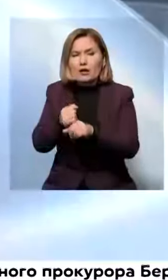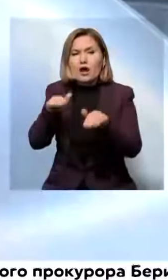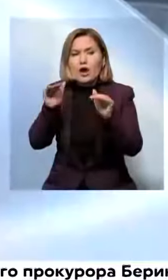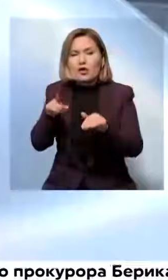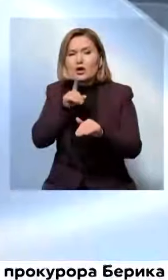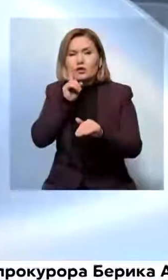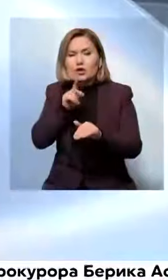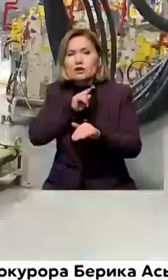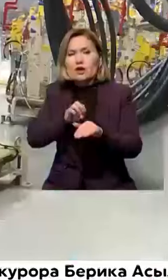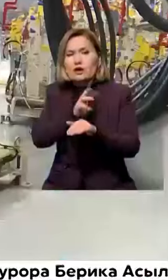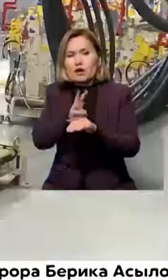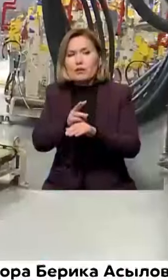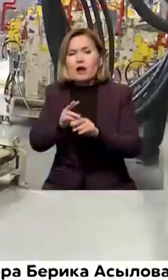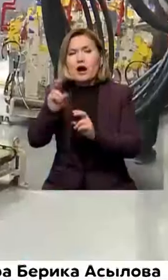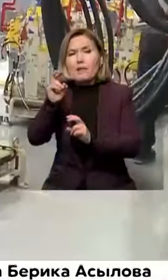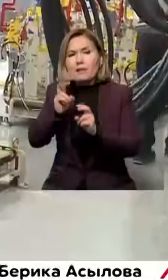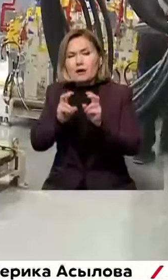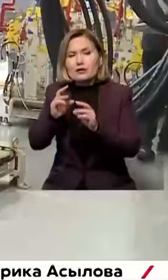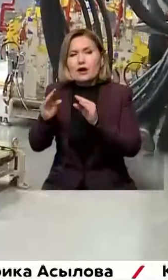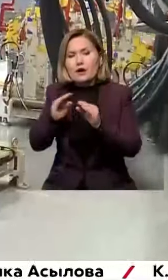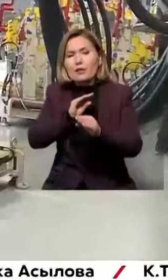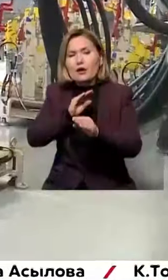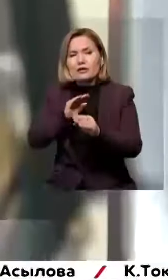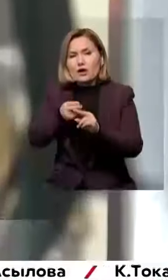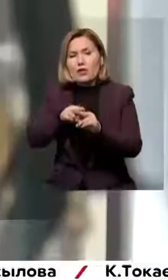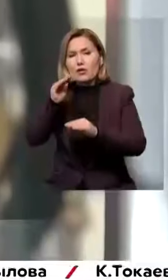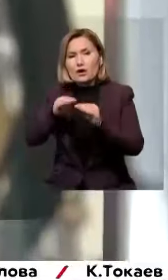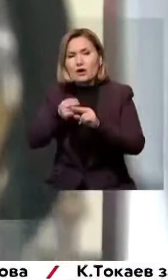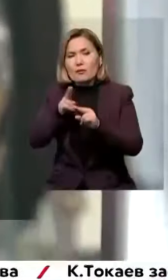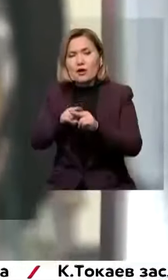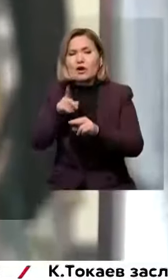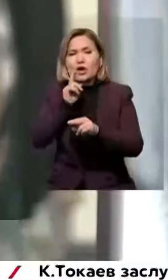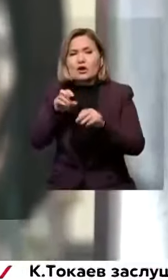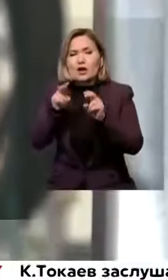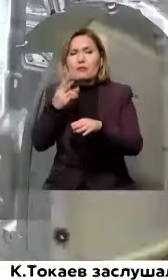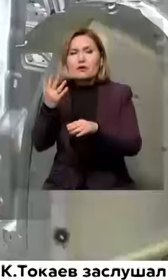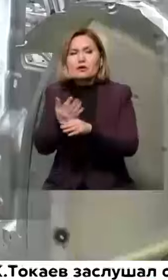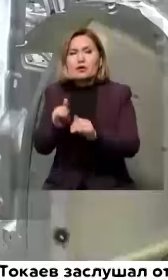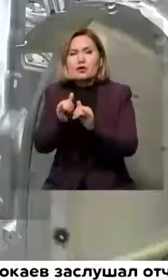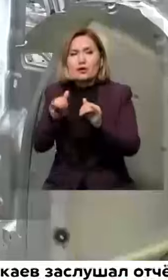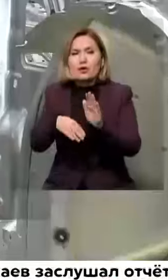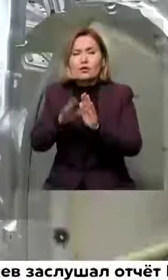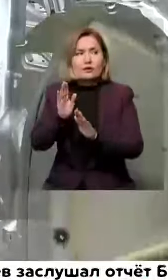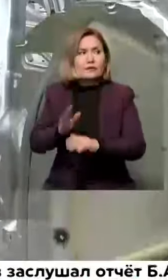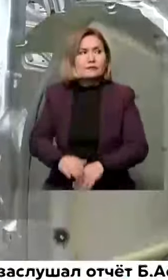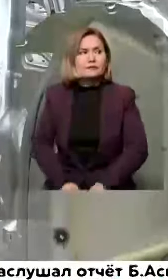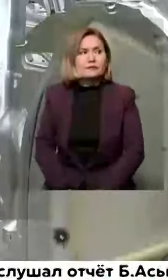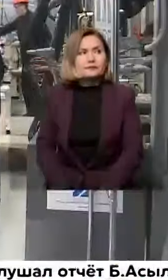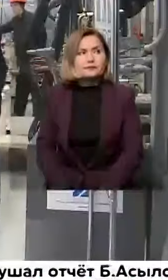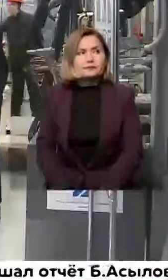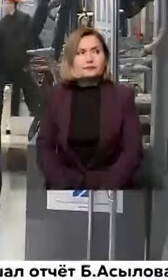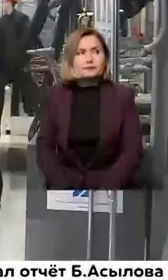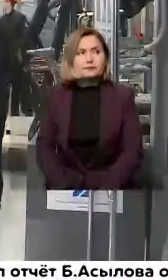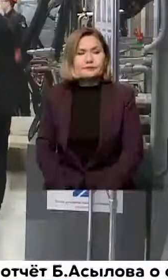колледжінің түлектері. Соңғы жылда машина жасау мамандығын таңдаушылардың саны 5 есеге өсіпті. Мағауия Қалиев, Ермек Мұхамедияров,